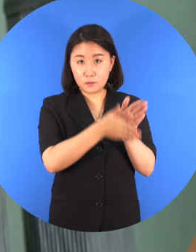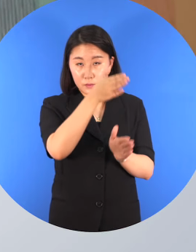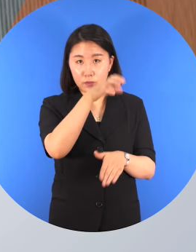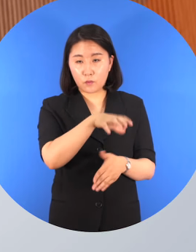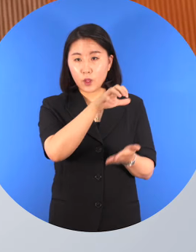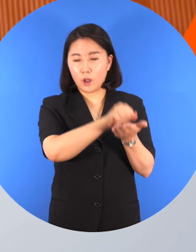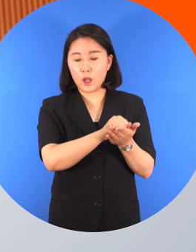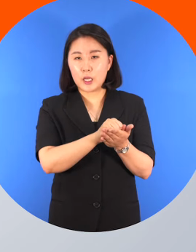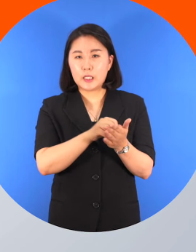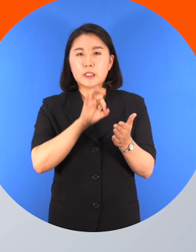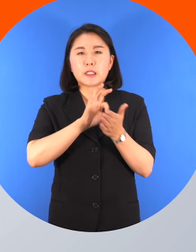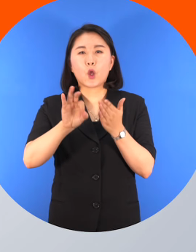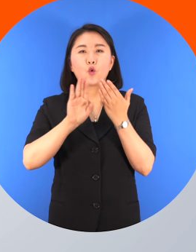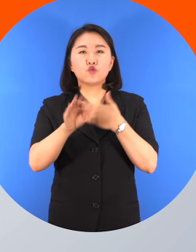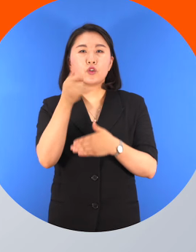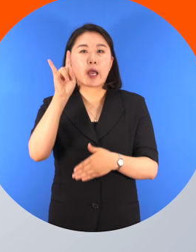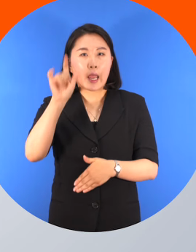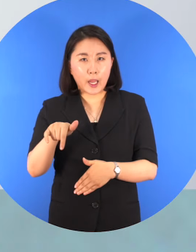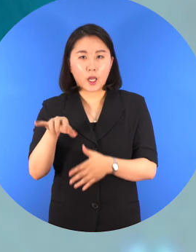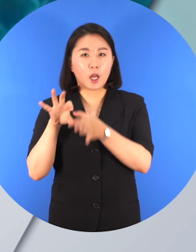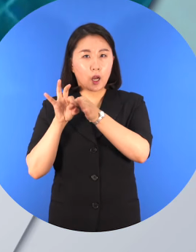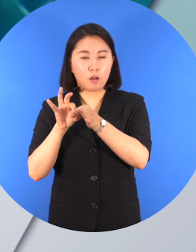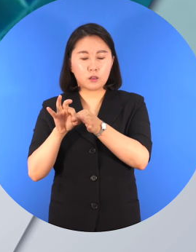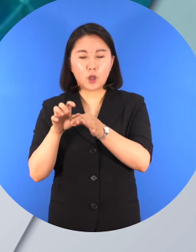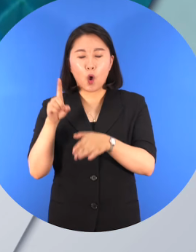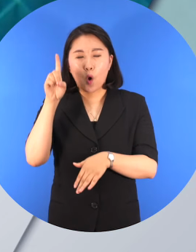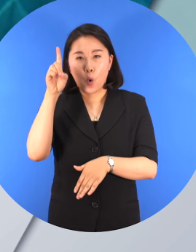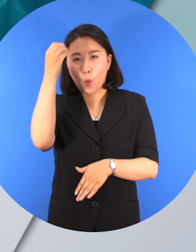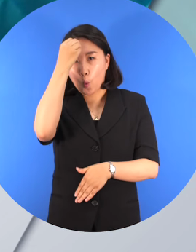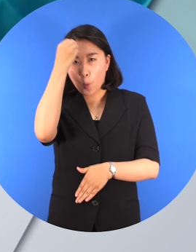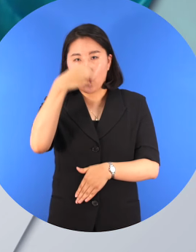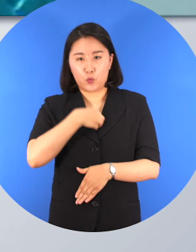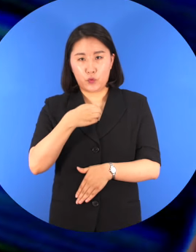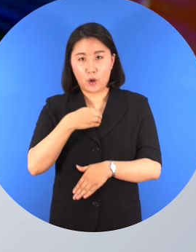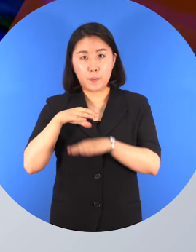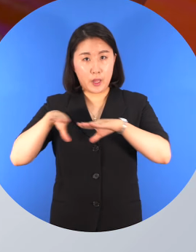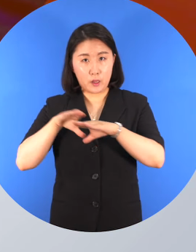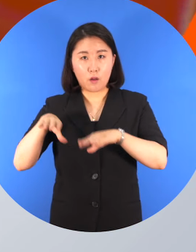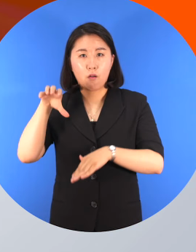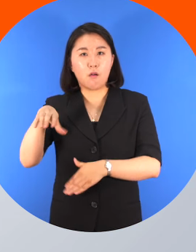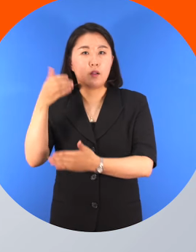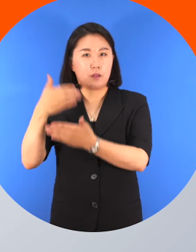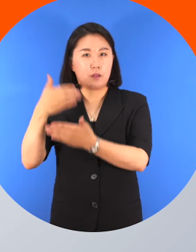사용 후 해결료와 같은 고준이 방사성 폐기물 관리라는 중요한 과제가 남아있습니다.